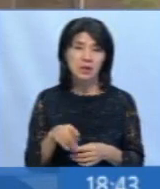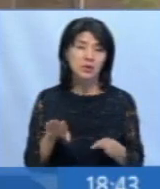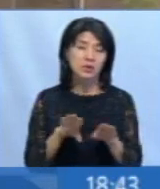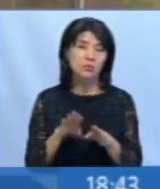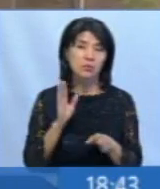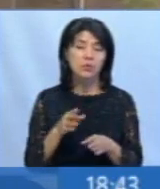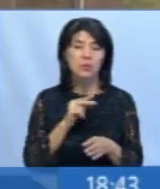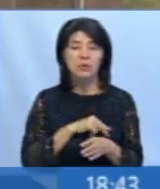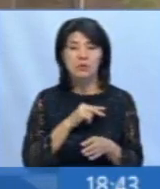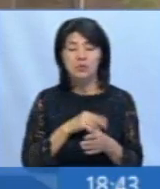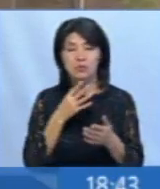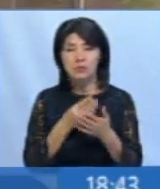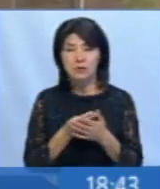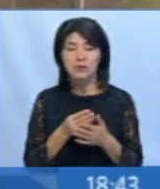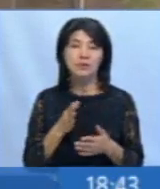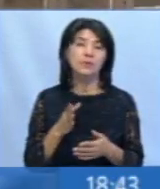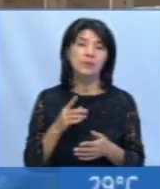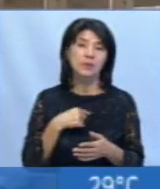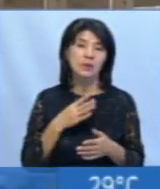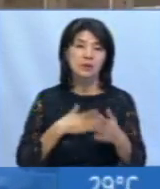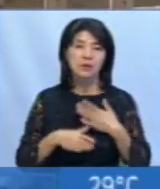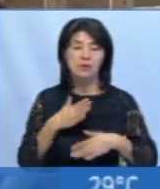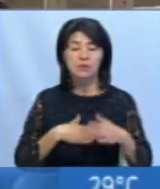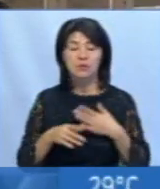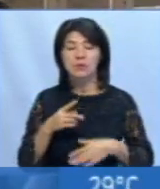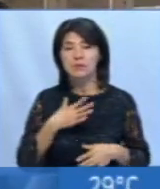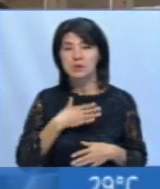же, довольна, потому что люблю то, чем